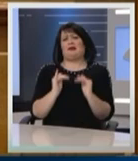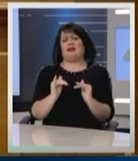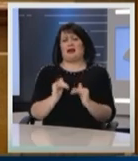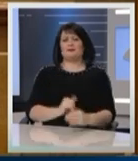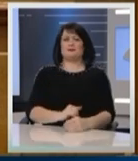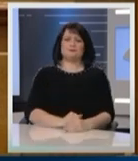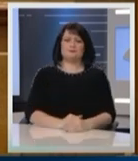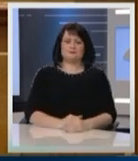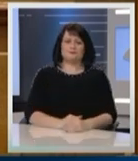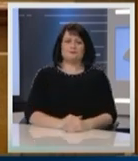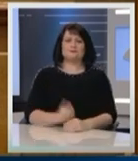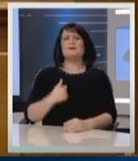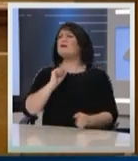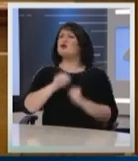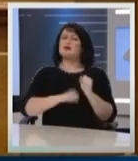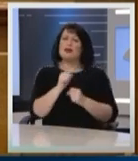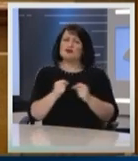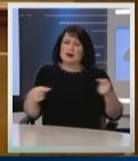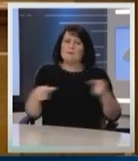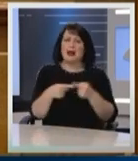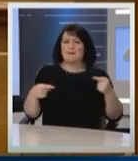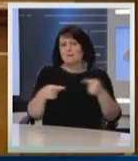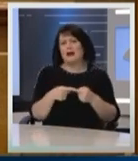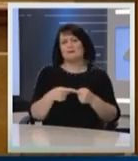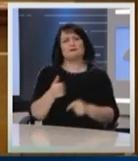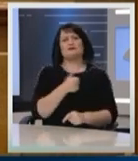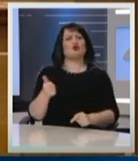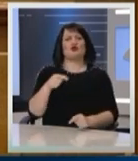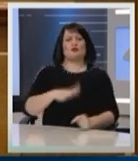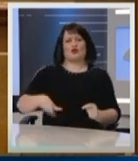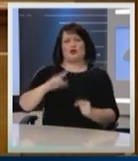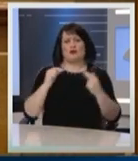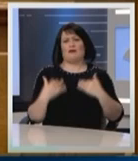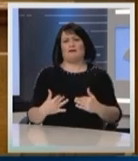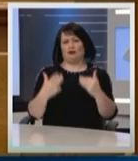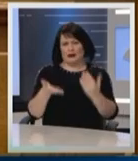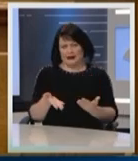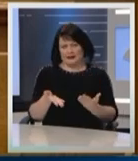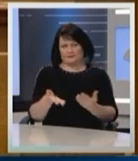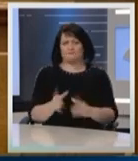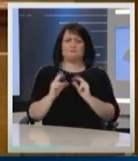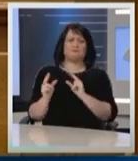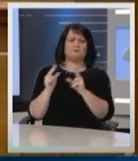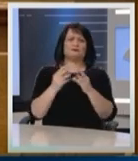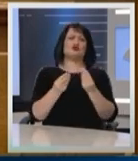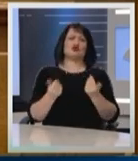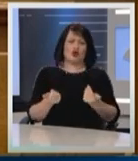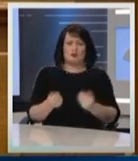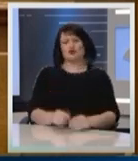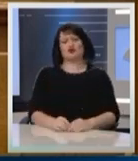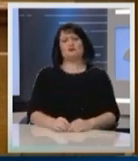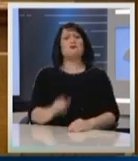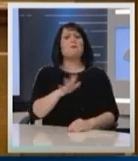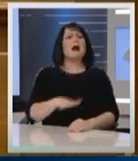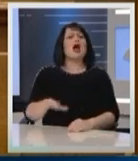Αλλά η επιχειρούμενη όξυνση δεν είναι απλά μόνο εδώ στο Κοινοβούλιο με τον τρόπο που γίνονται οι συζητήσεις. Είναι και στα κανάλια